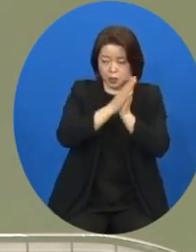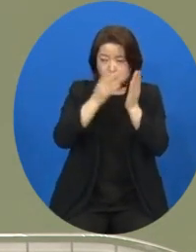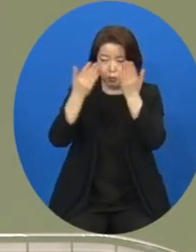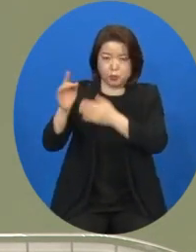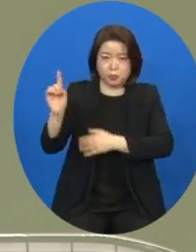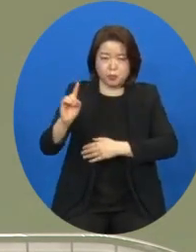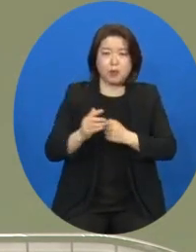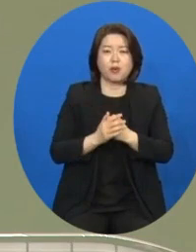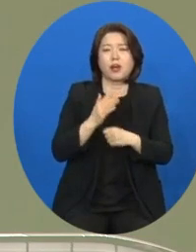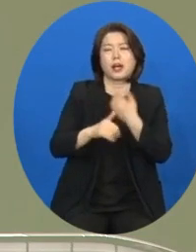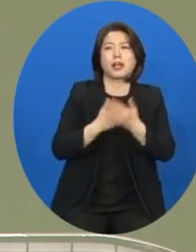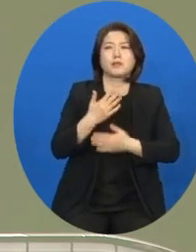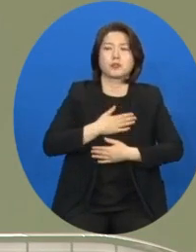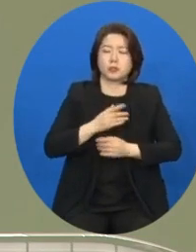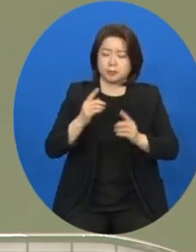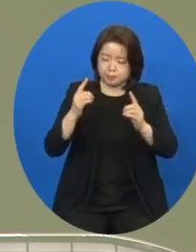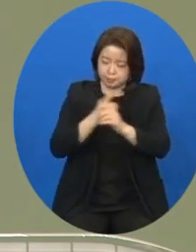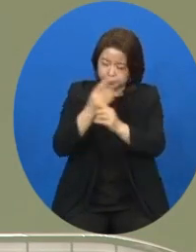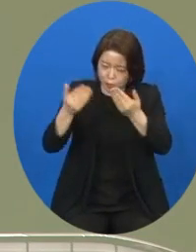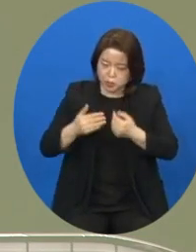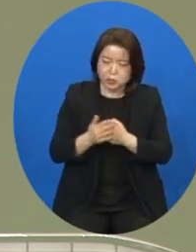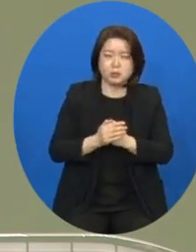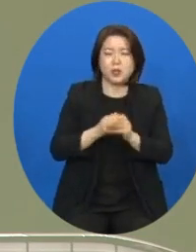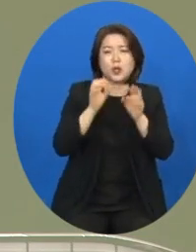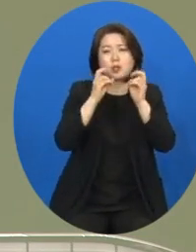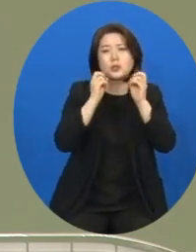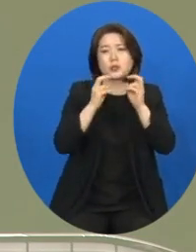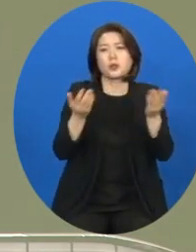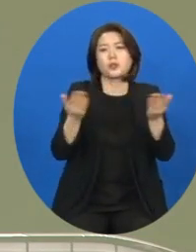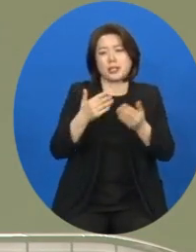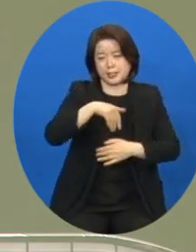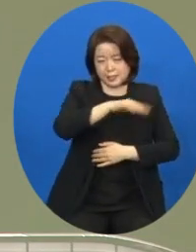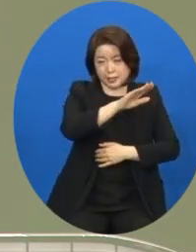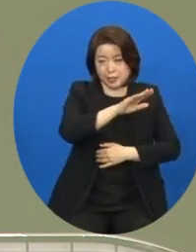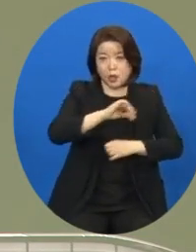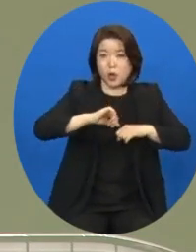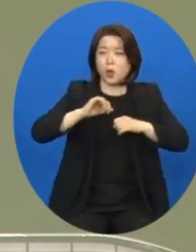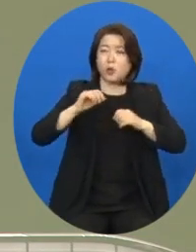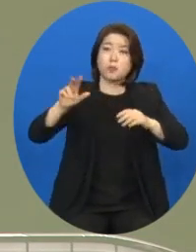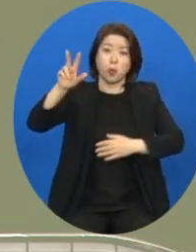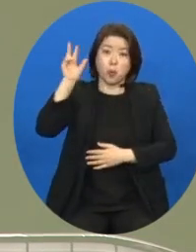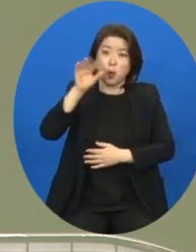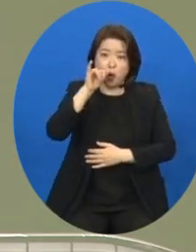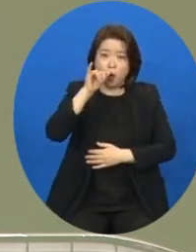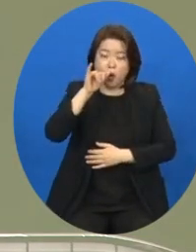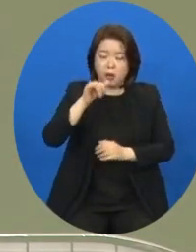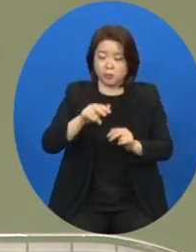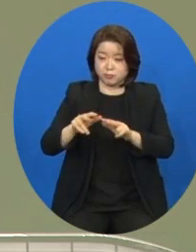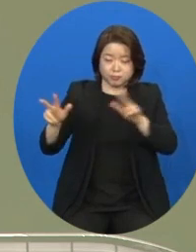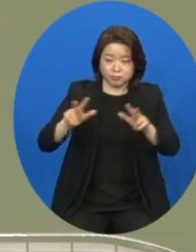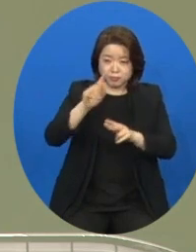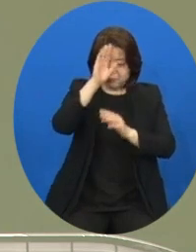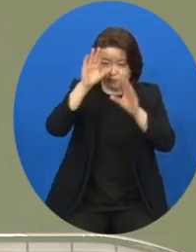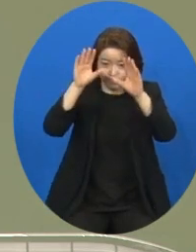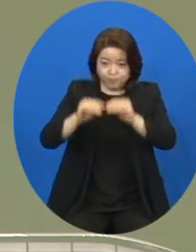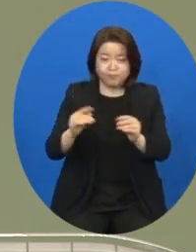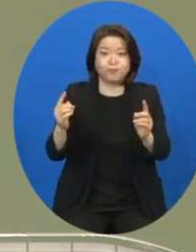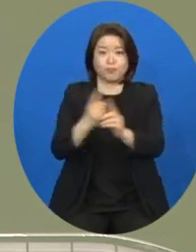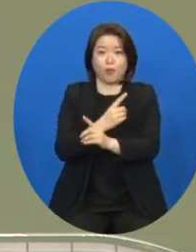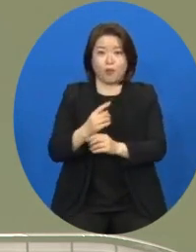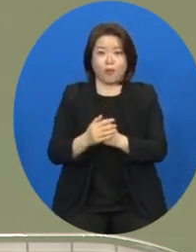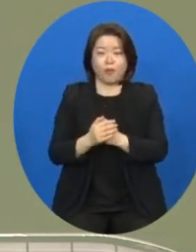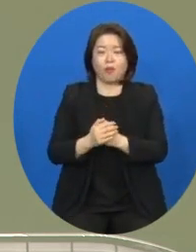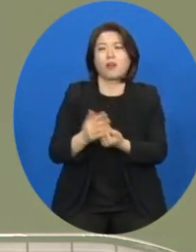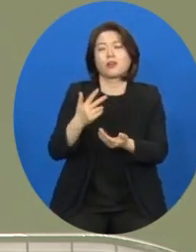제가 선교사로 가겠습니다. 그리고 즉시 놀라운 기적적인 치유를 경험해요. 주님을